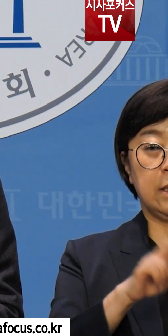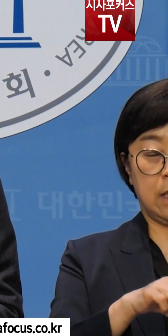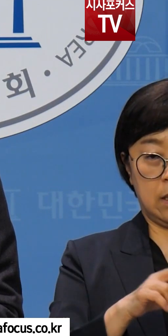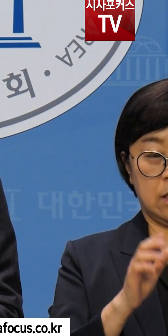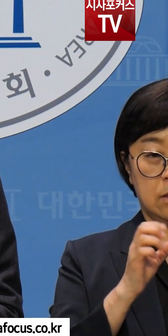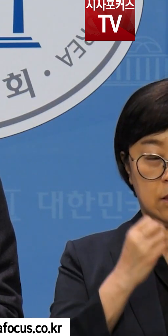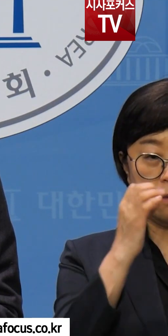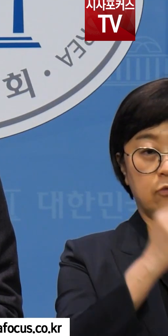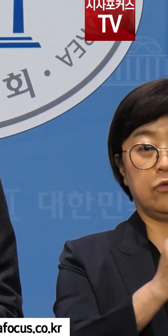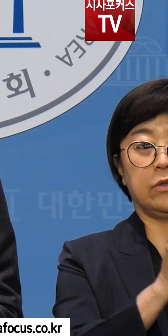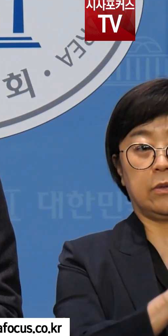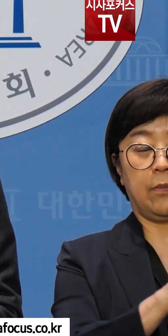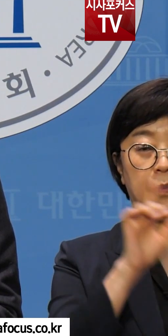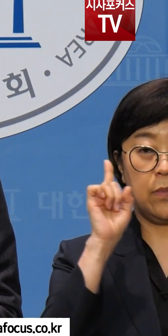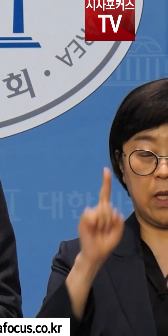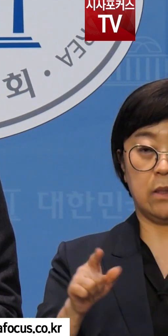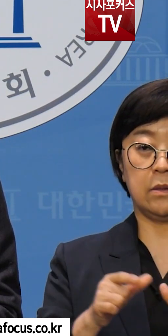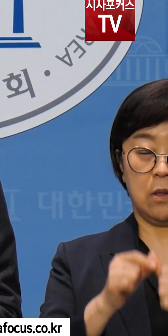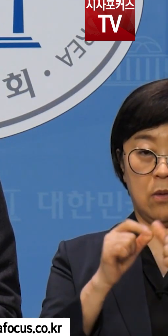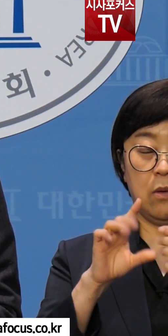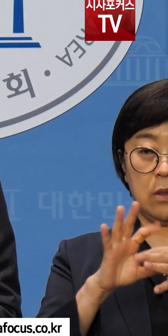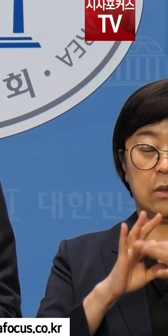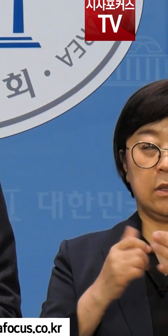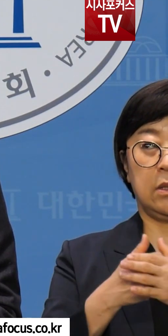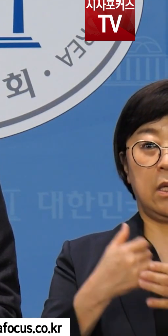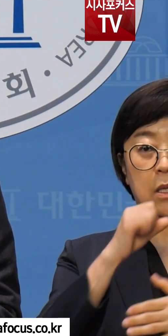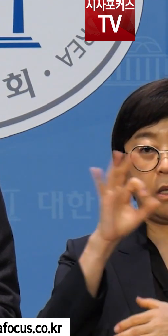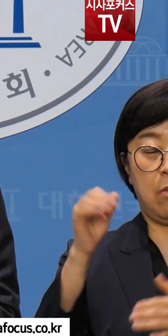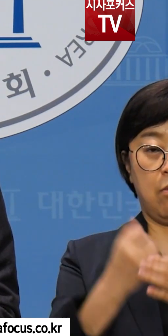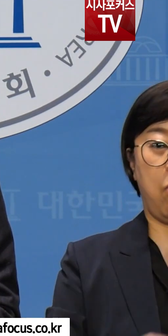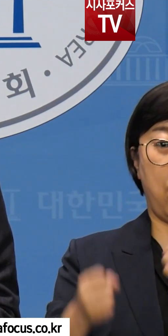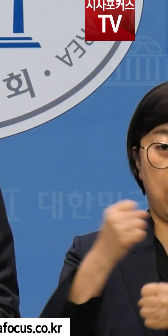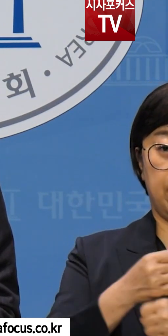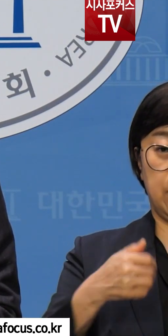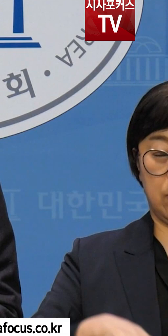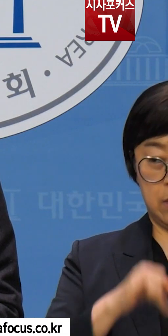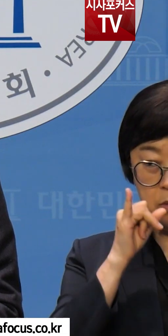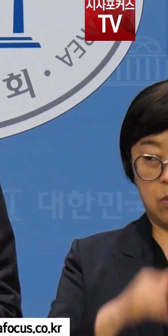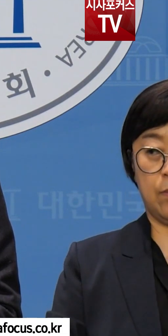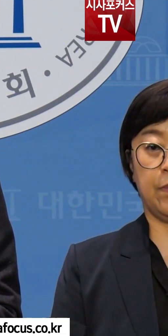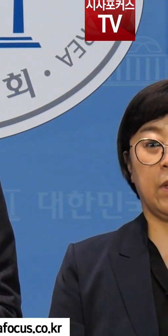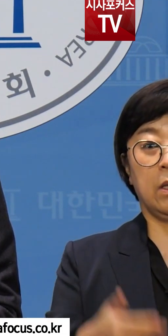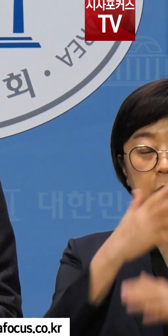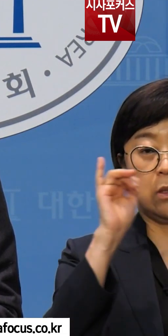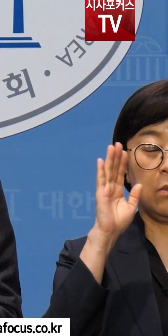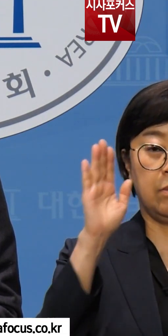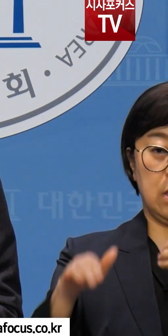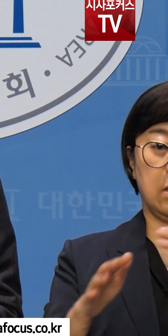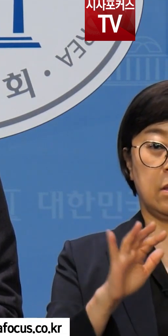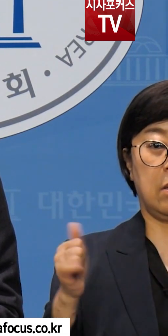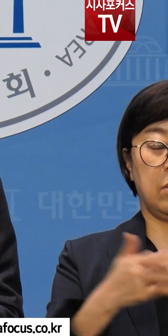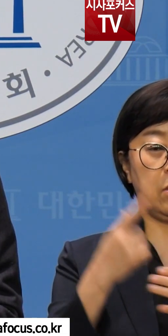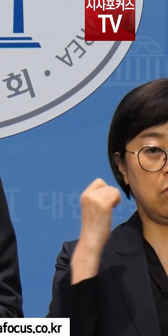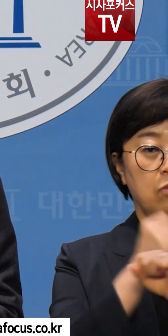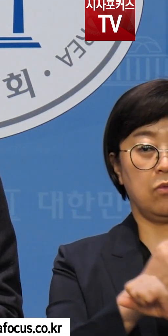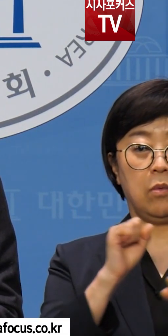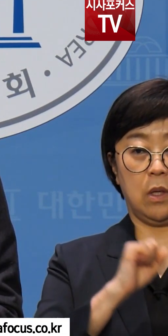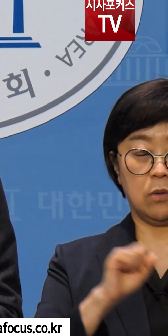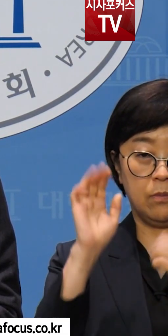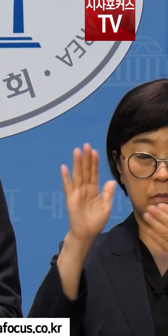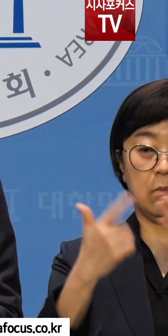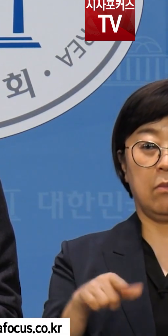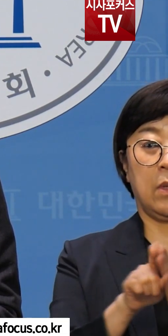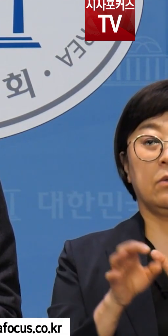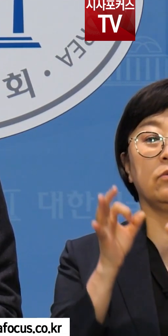창출 지원, 청년 내일 채용 공제와 같은 청년을 위한 예산 복원할 필요가 있고요. 청년 미래 인재 연구 활동과 같이 미래를